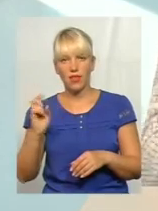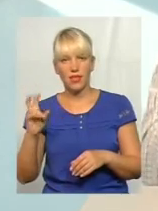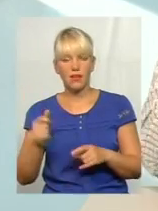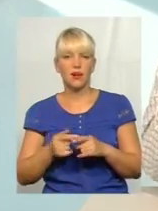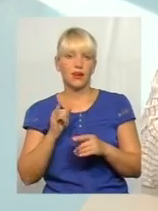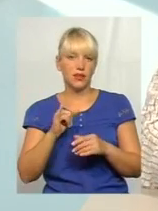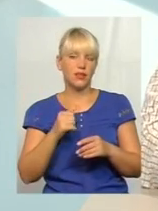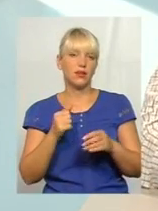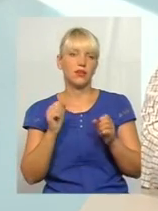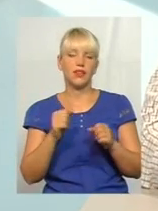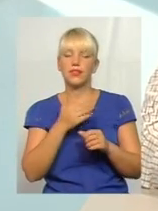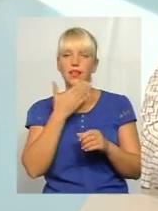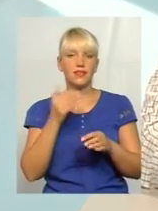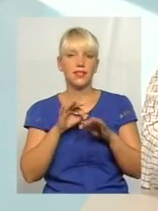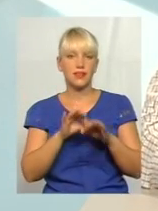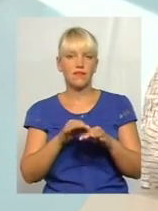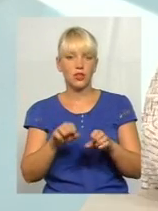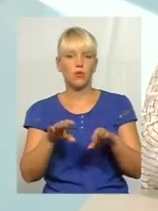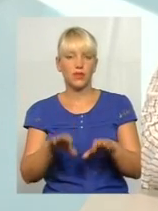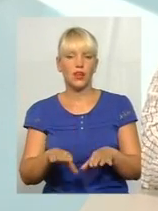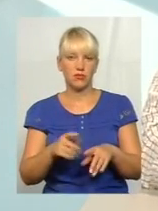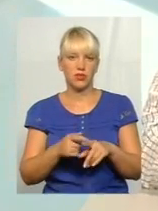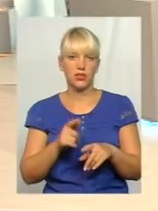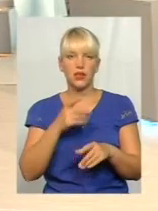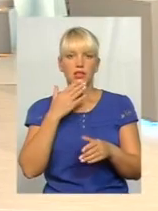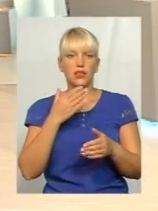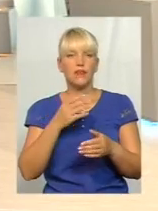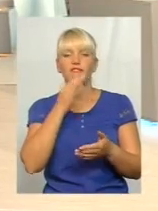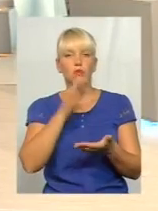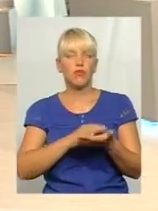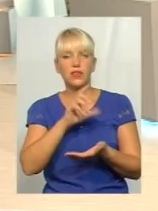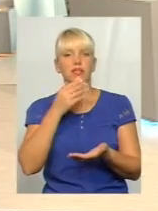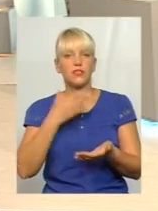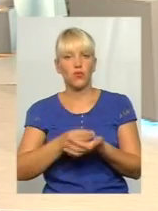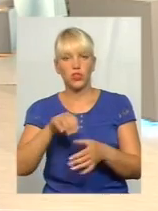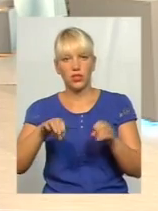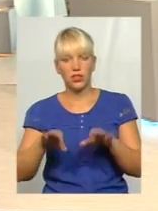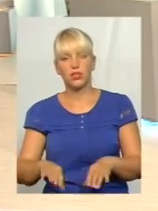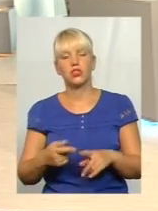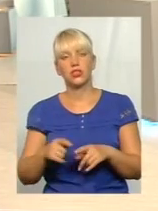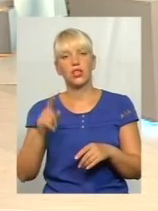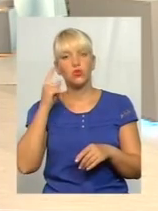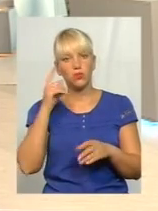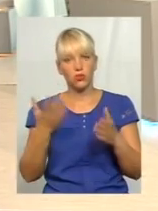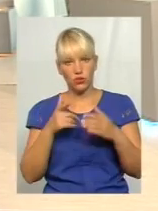рішення тобто не треба думати що запровадивши конкурси ми